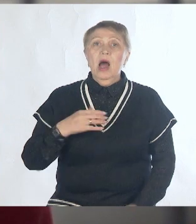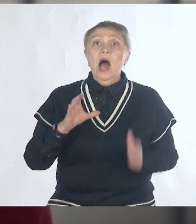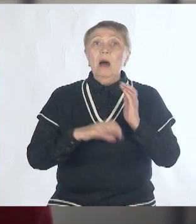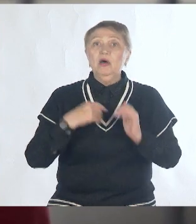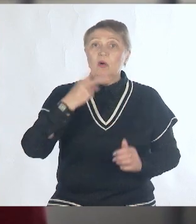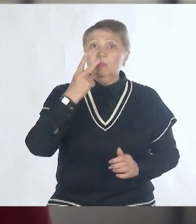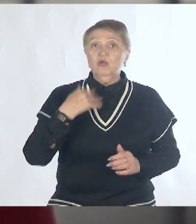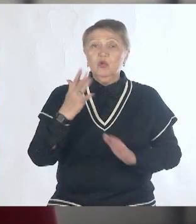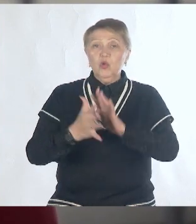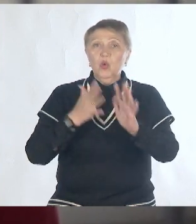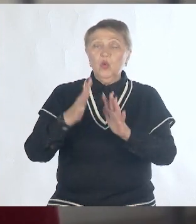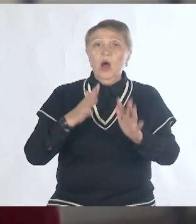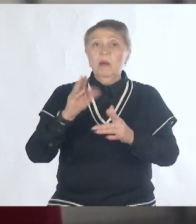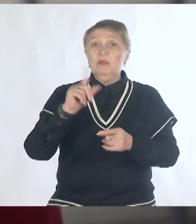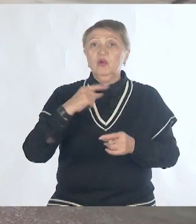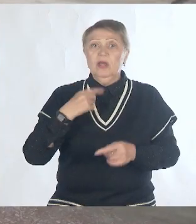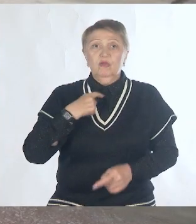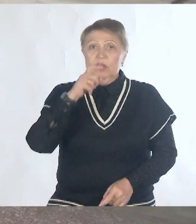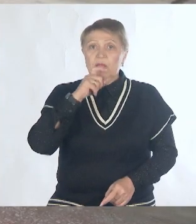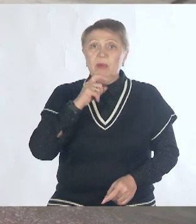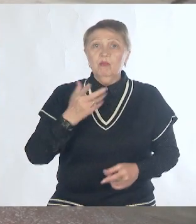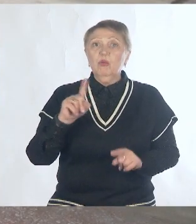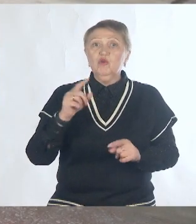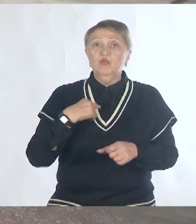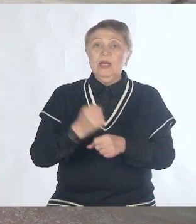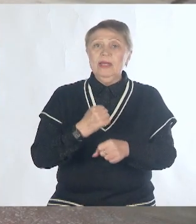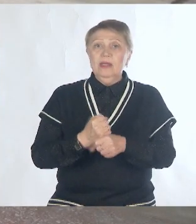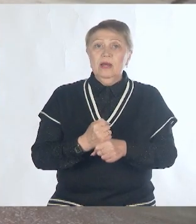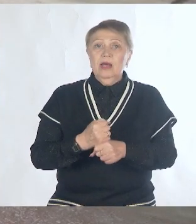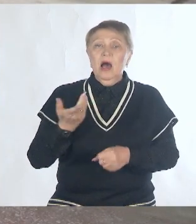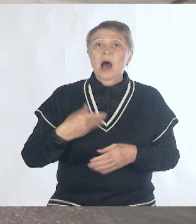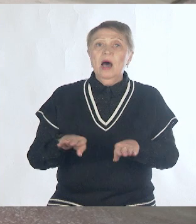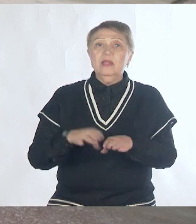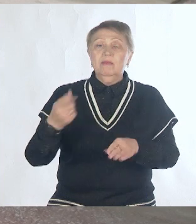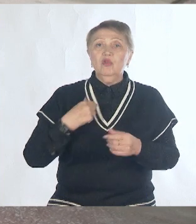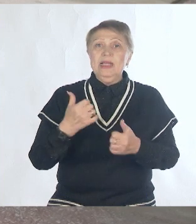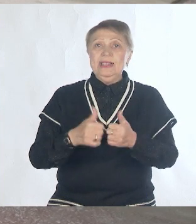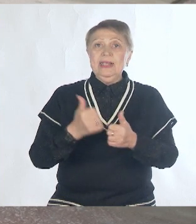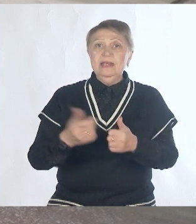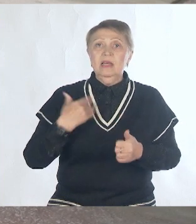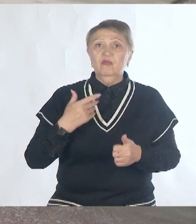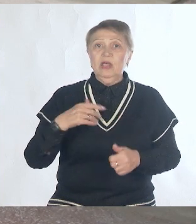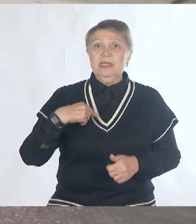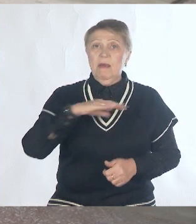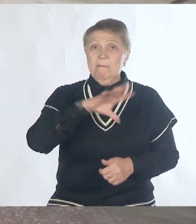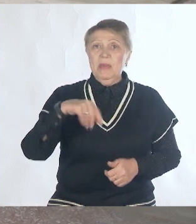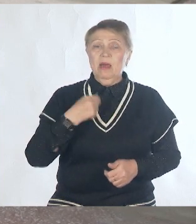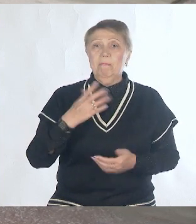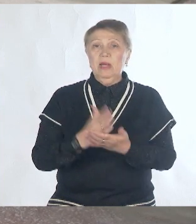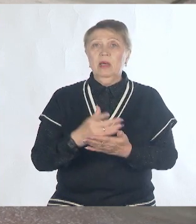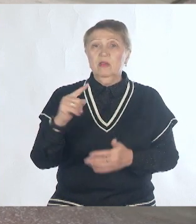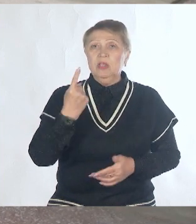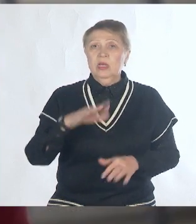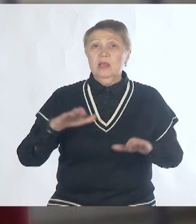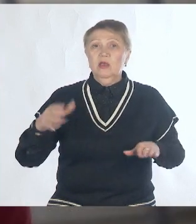не понял что они это делаю а там вы стоите меня были только плохие и я понимал что а как с ними